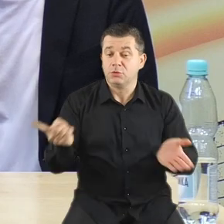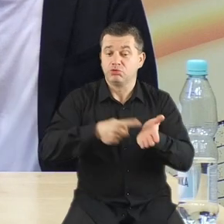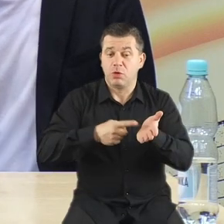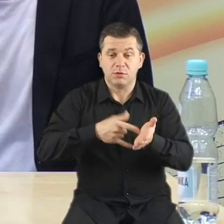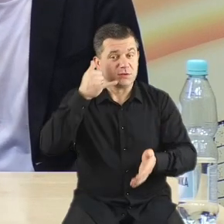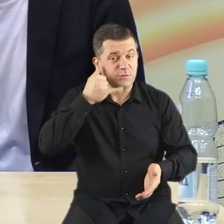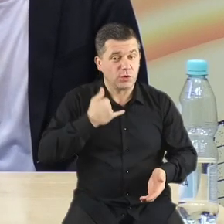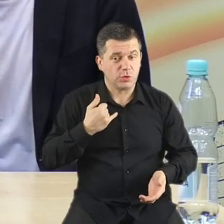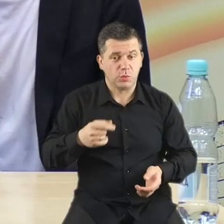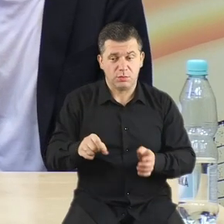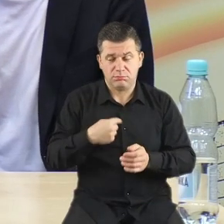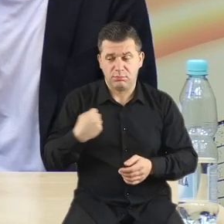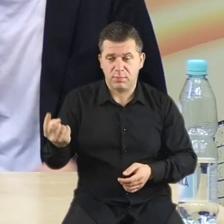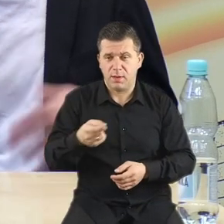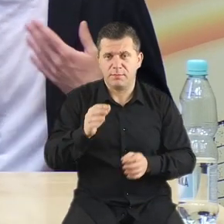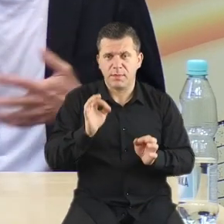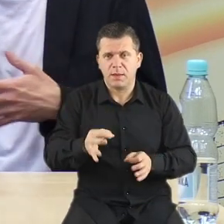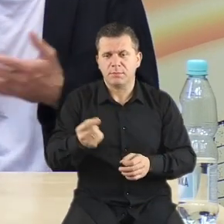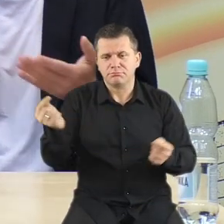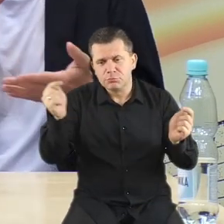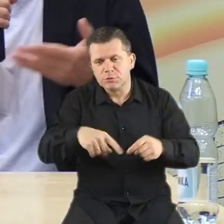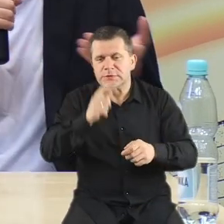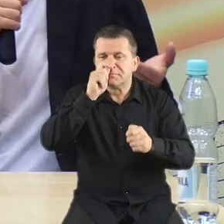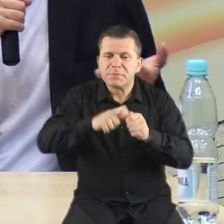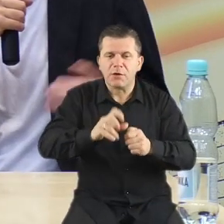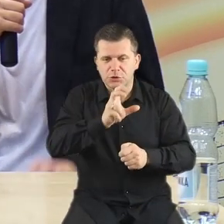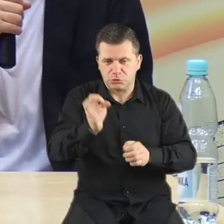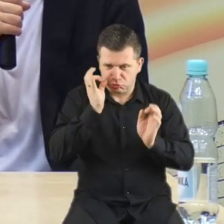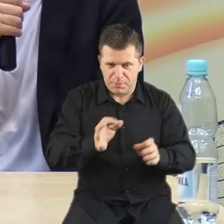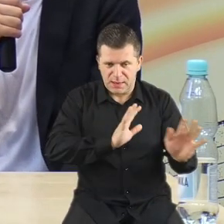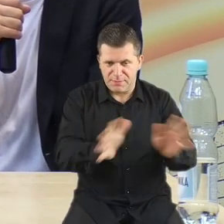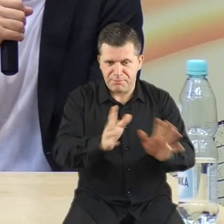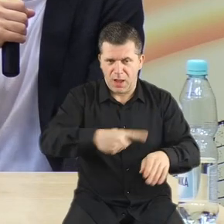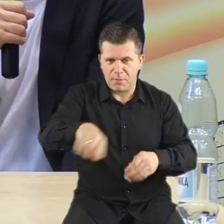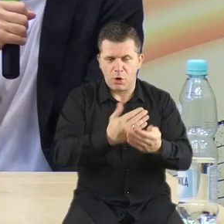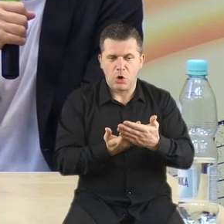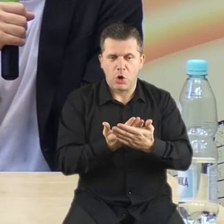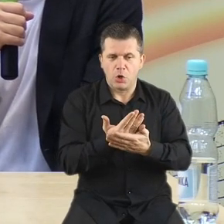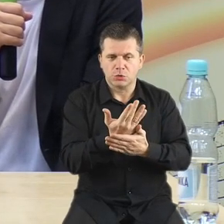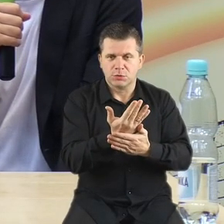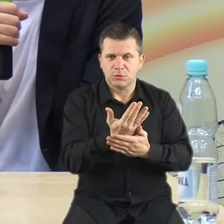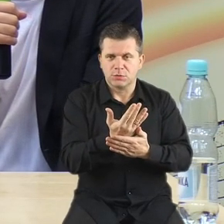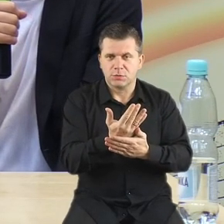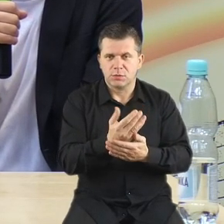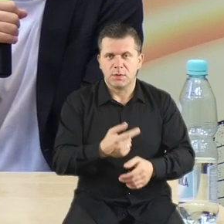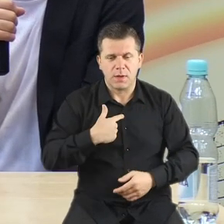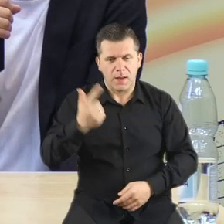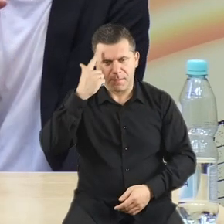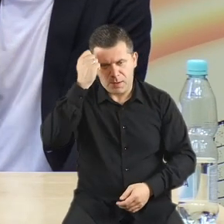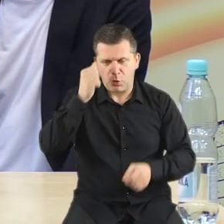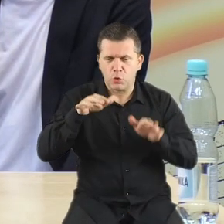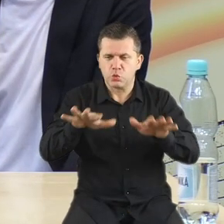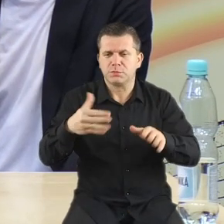często dzwoniła do nas, no i też wpadała nie tylko po to, żeby sprawdzić, jak dbamy o te roślinki. No i pamiętam, że